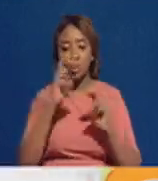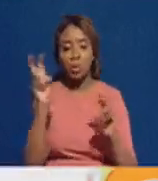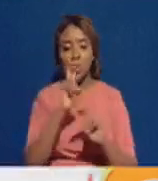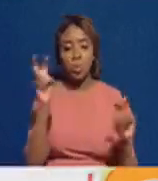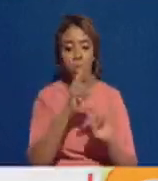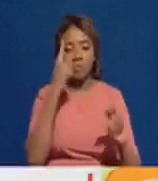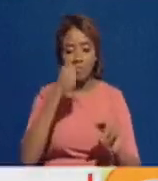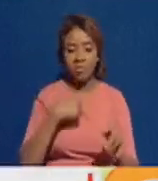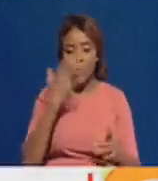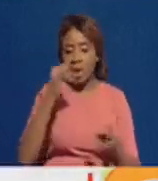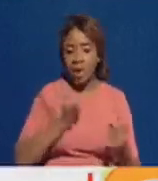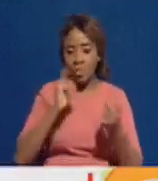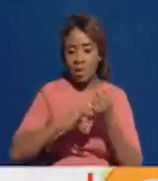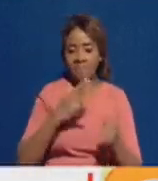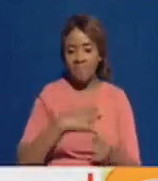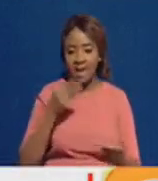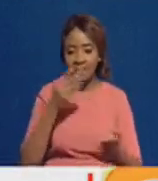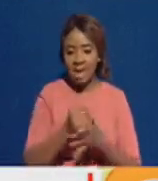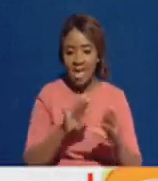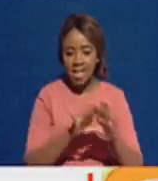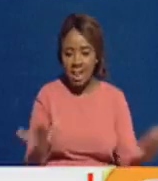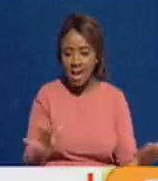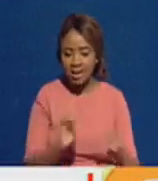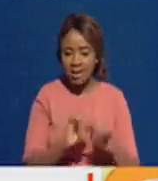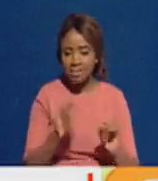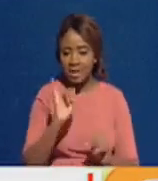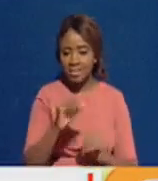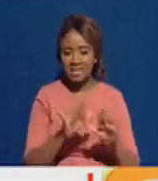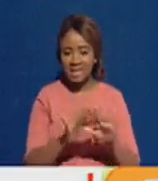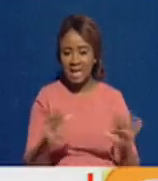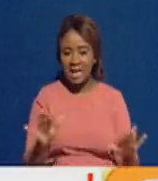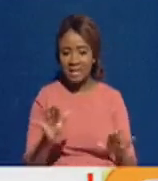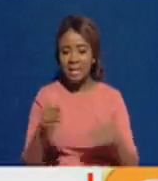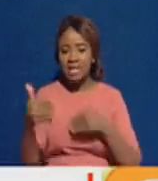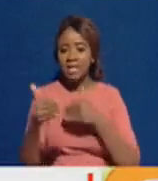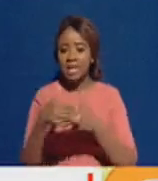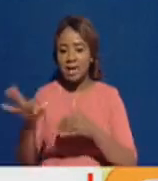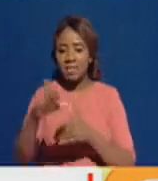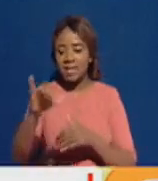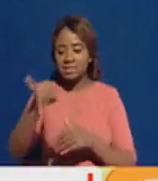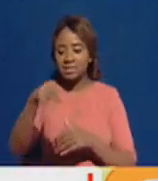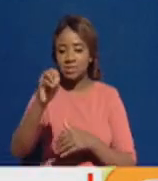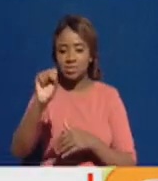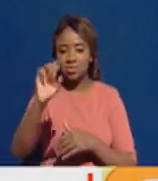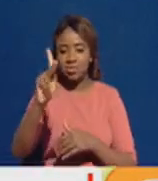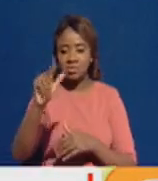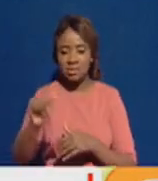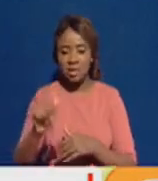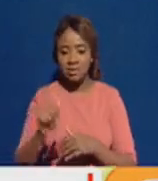bibi yangu alinunua plot pa karibu na mali kunaitwa Joska ya